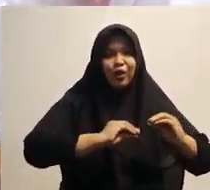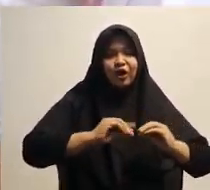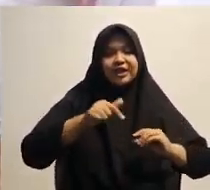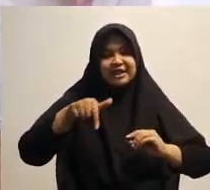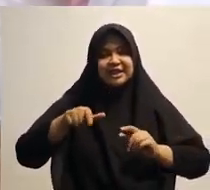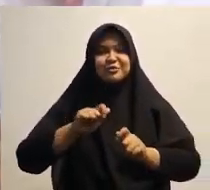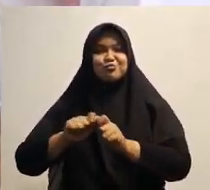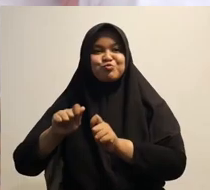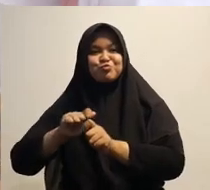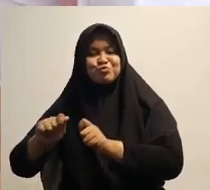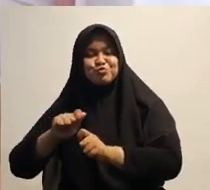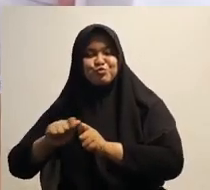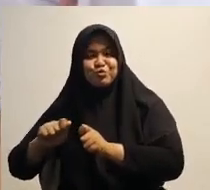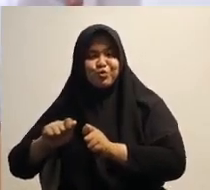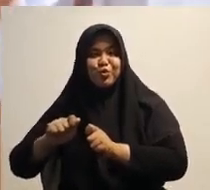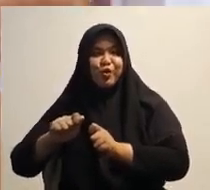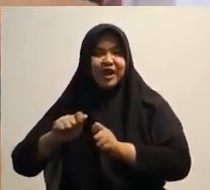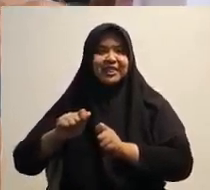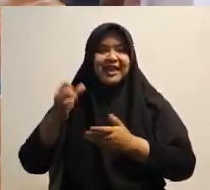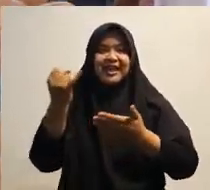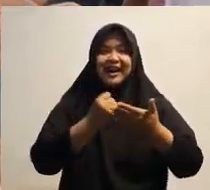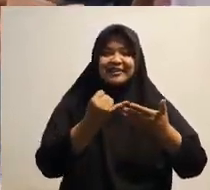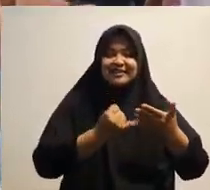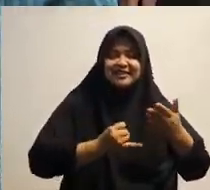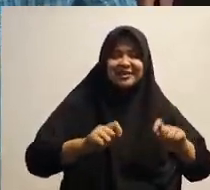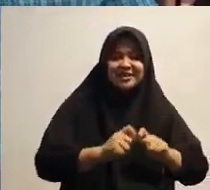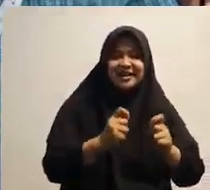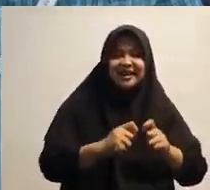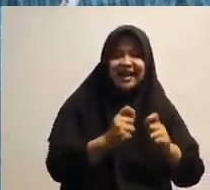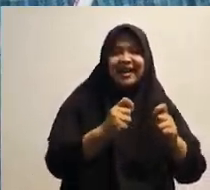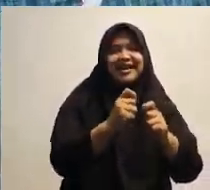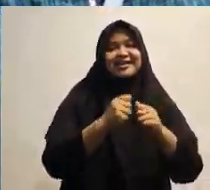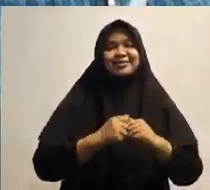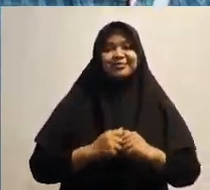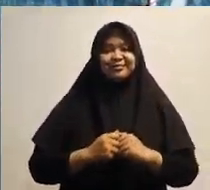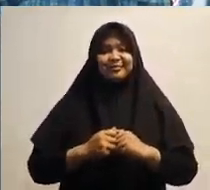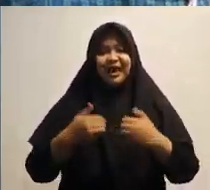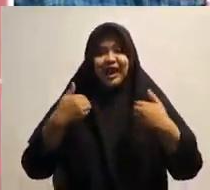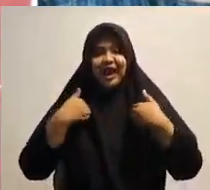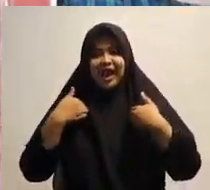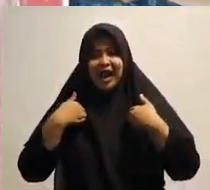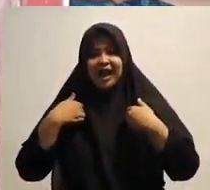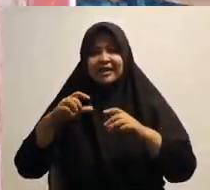Teman-teman lagi pada bikin kerajinan. Oh, kerajinan.